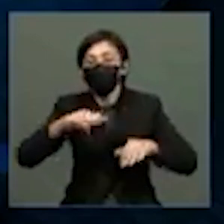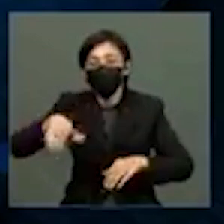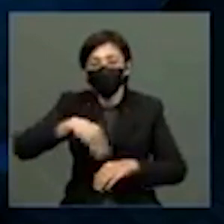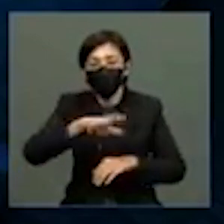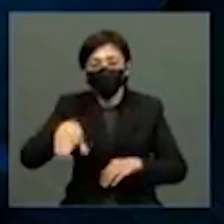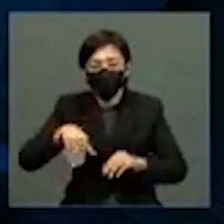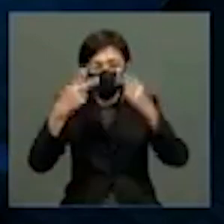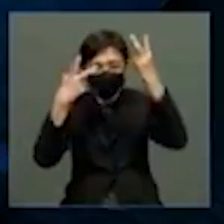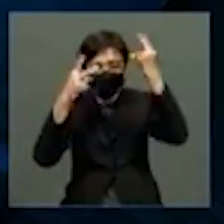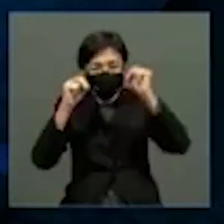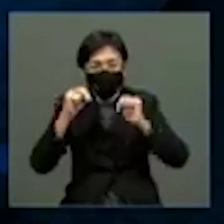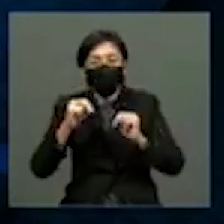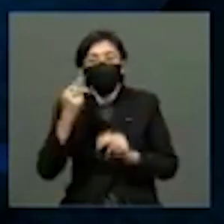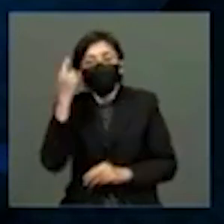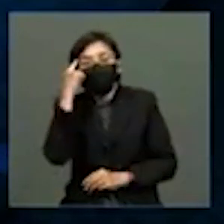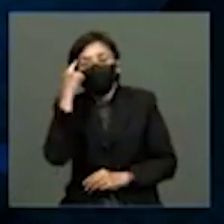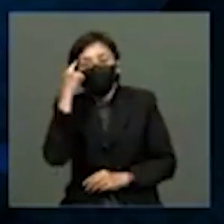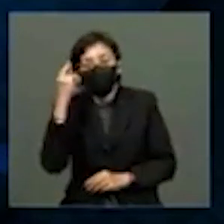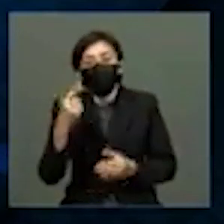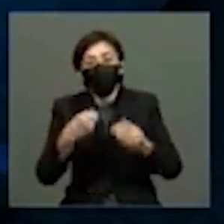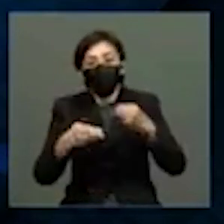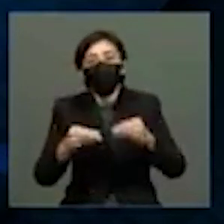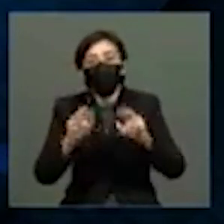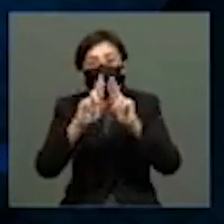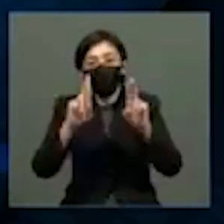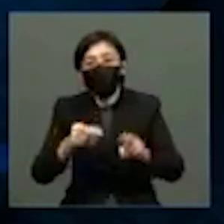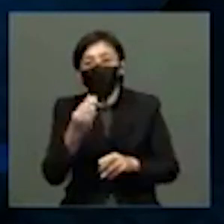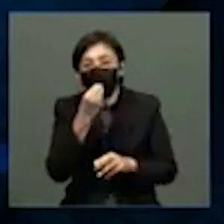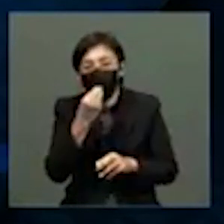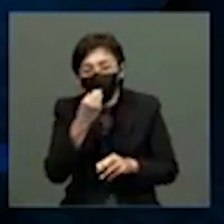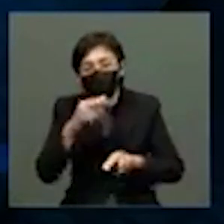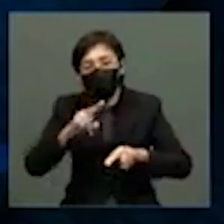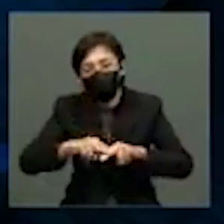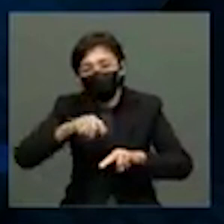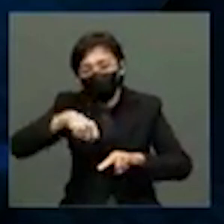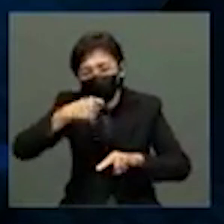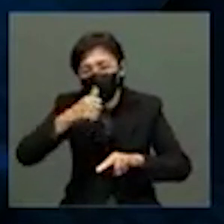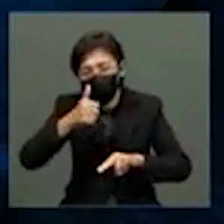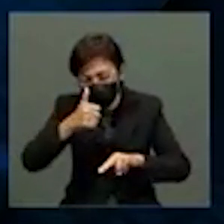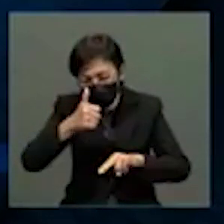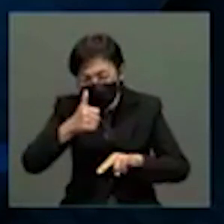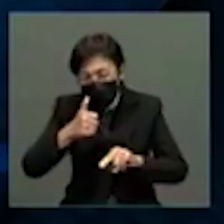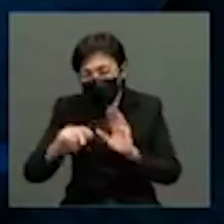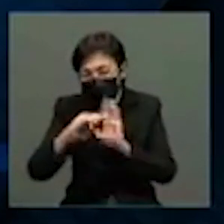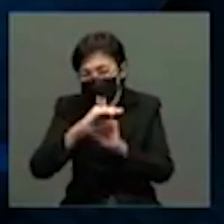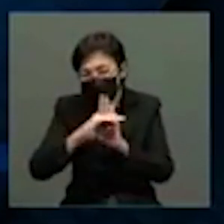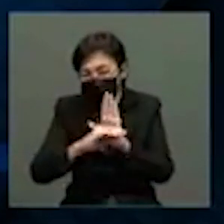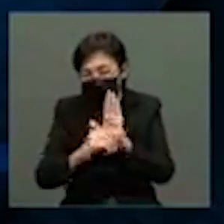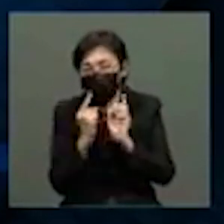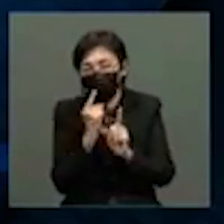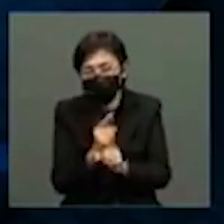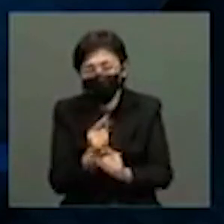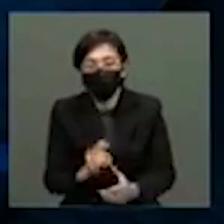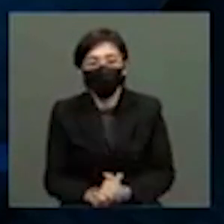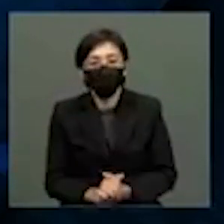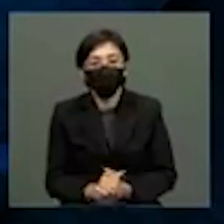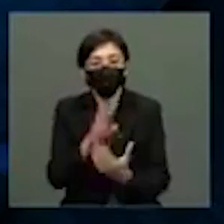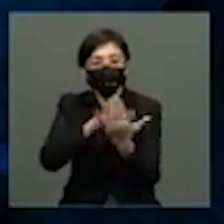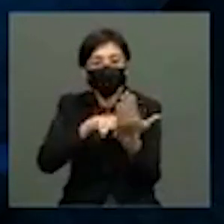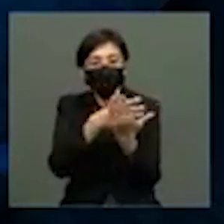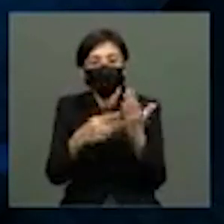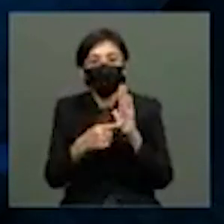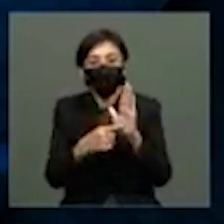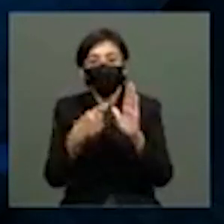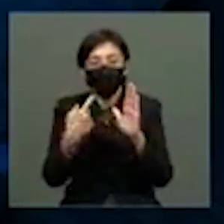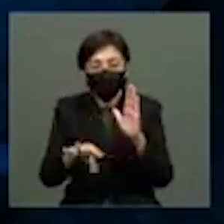ห็นชอบเรื่องของการผ่อนคลายเรื่องนี้นะครับก็คงจะต้องเมื่อผ่อนคลายเป็นนโยบายมาแล้ว